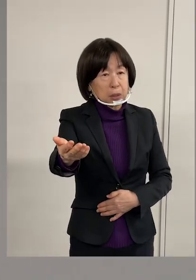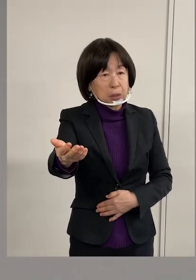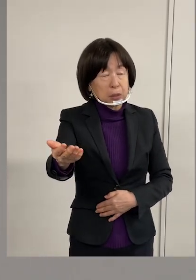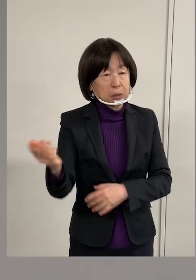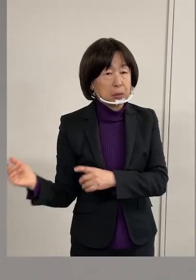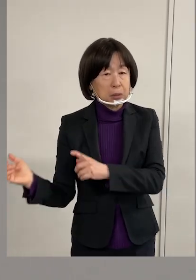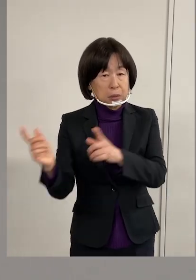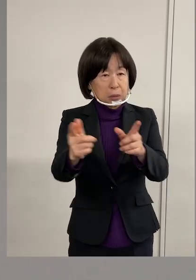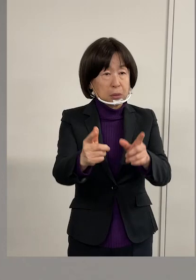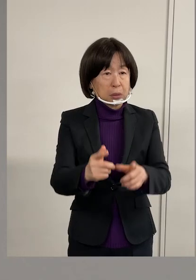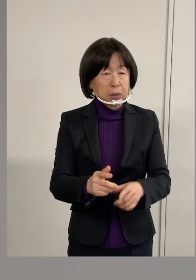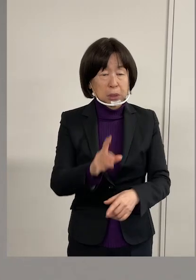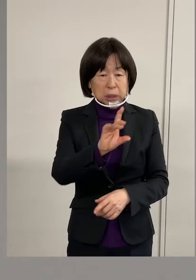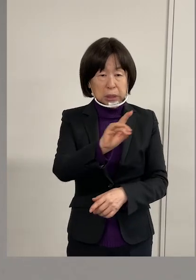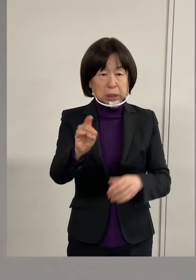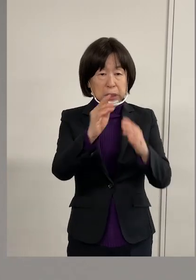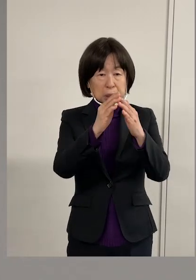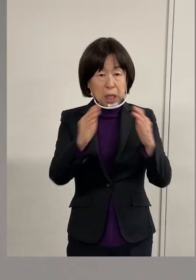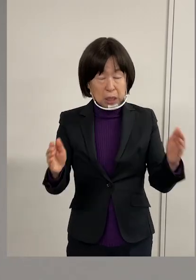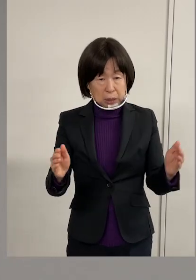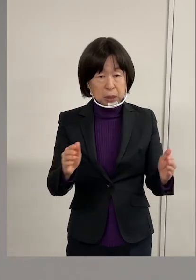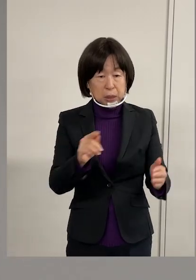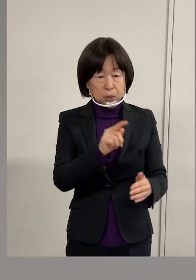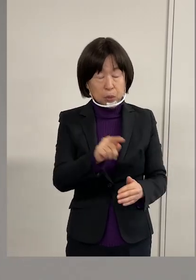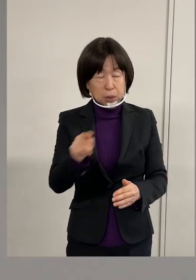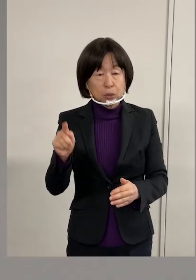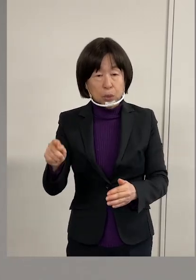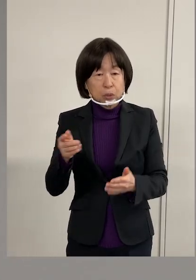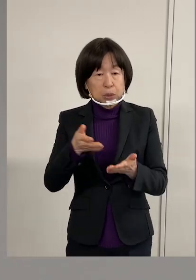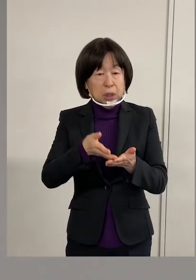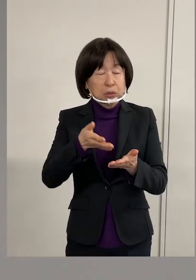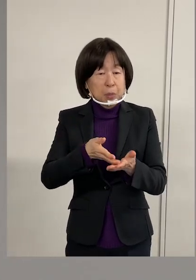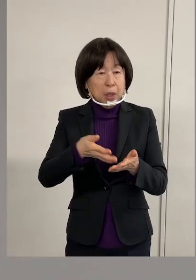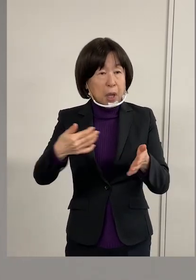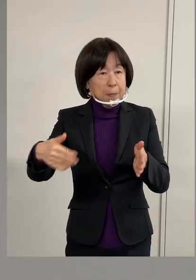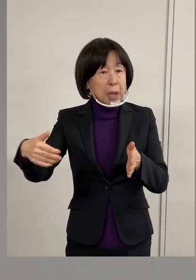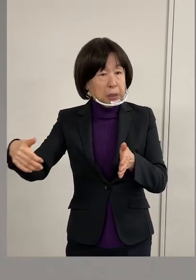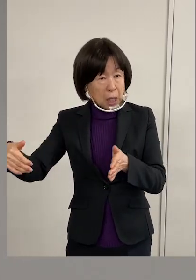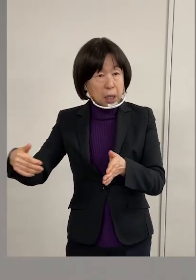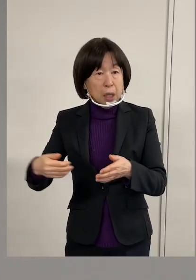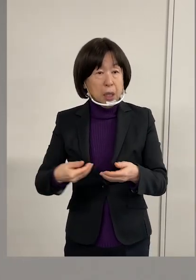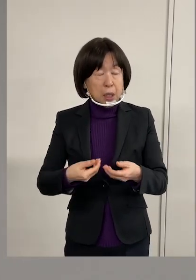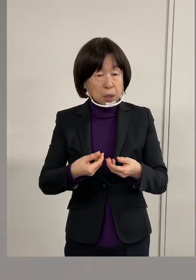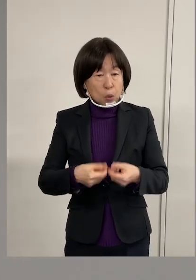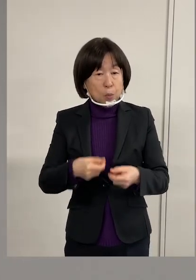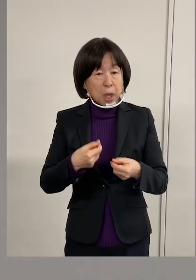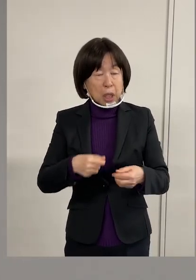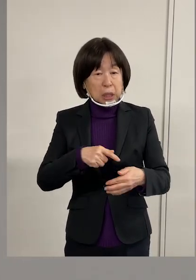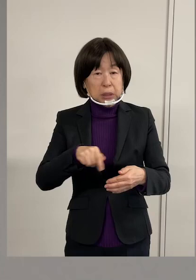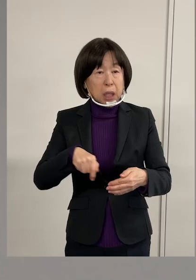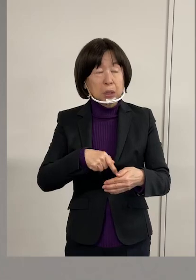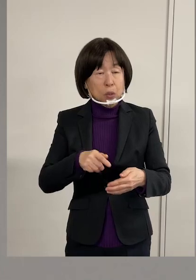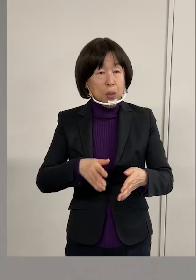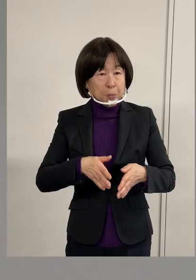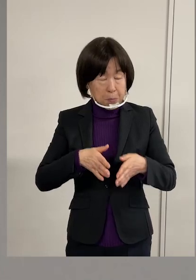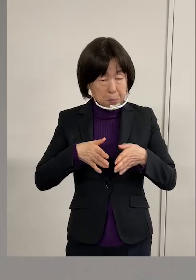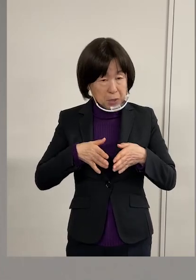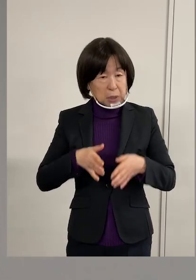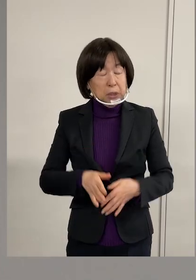のそれぞれの説明はまだ済んでいないところもあるので、まだ詳細の説明はここでは控えておきますけれ